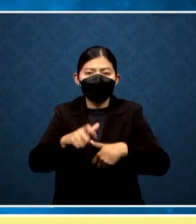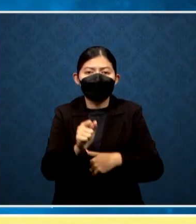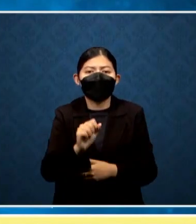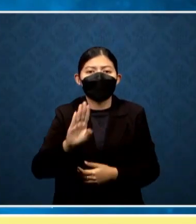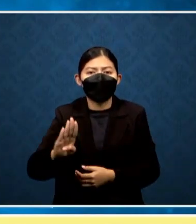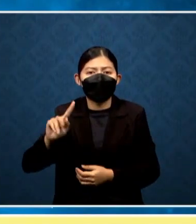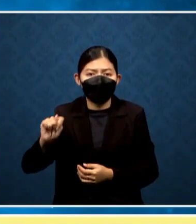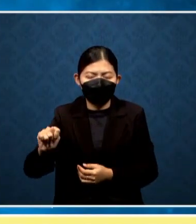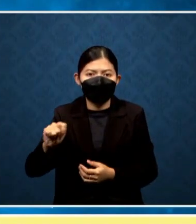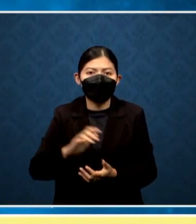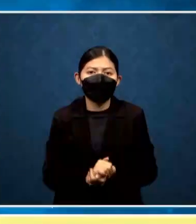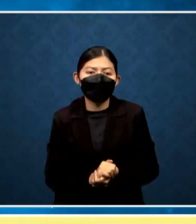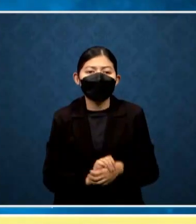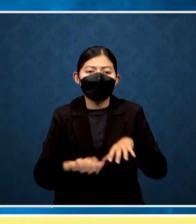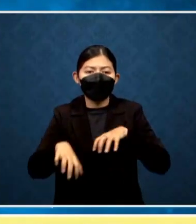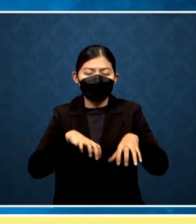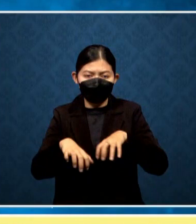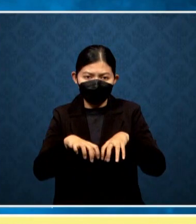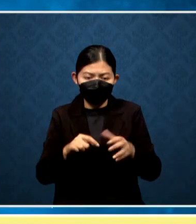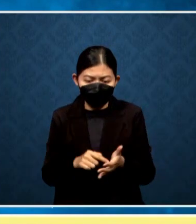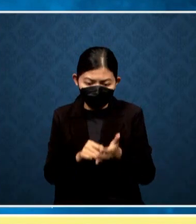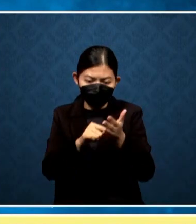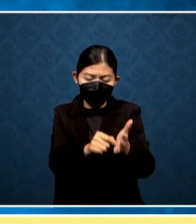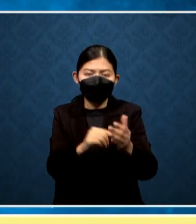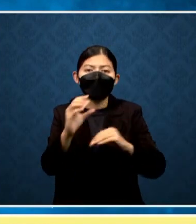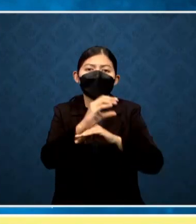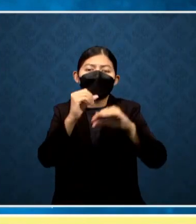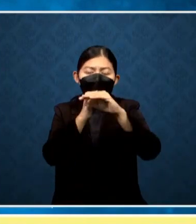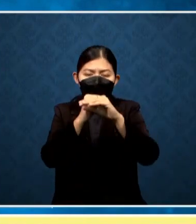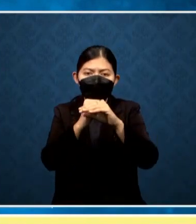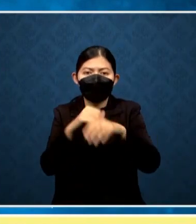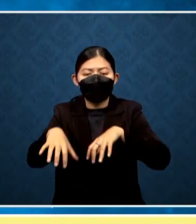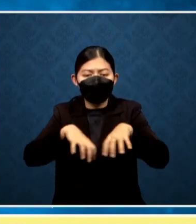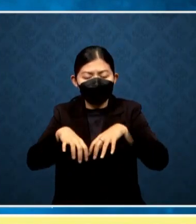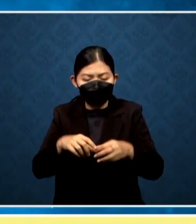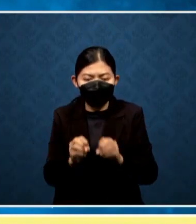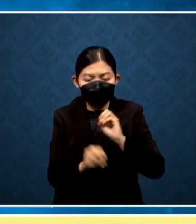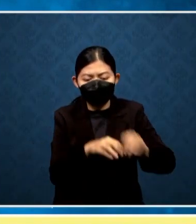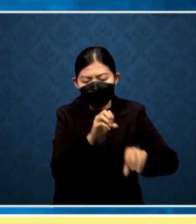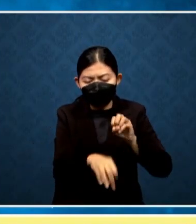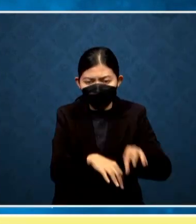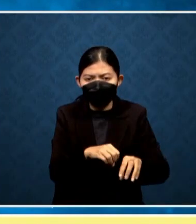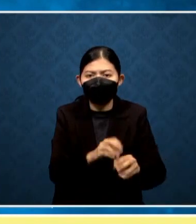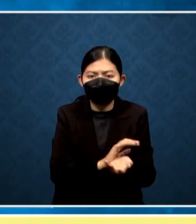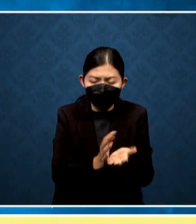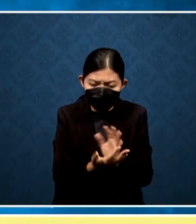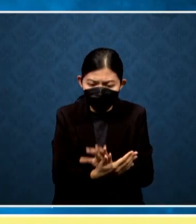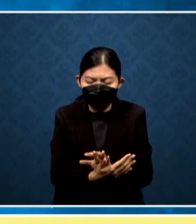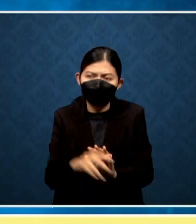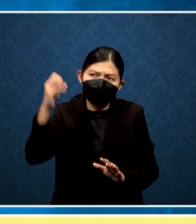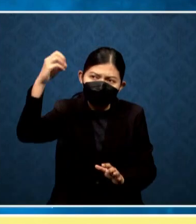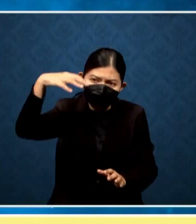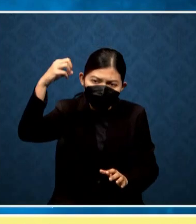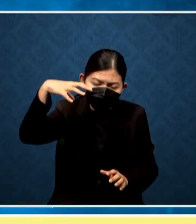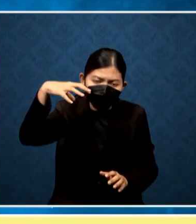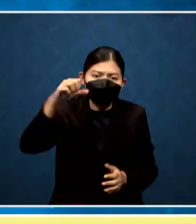์ ได้จัดทำข้อเสนอโครงการบริหารจัดการขยะไปทางทั้งกำจัดขยะเพื่อผลิตกระแดไ้ฟ้า แล